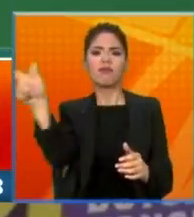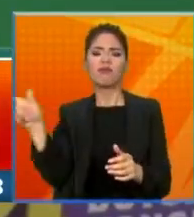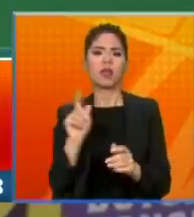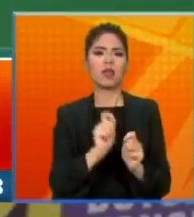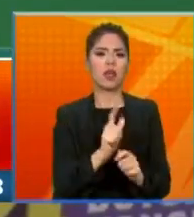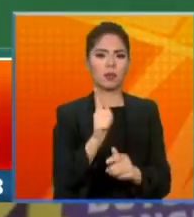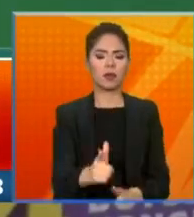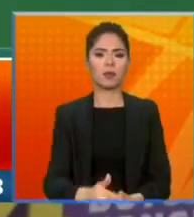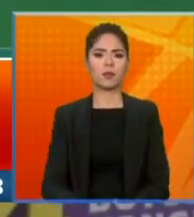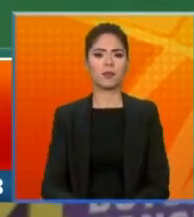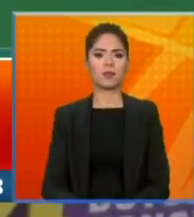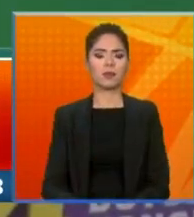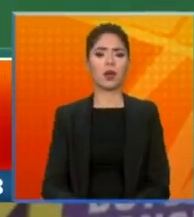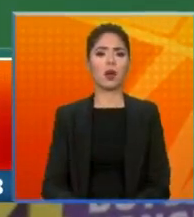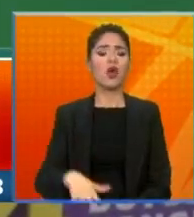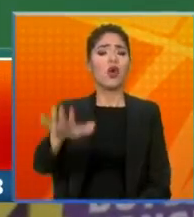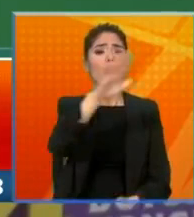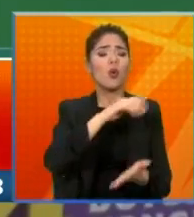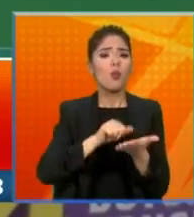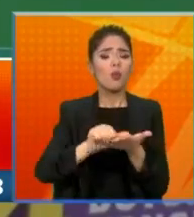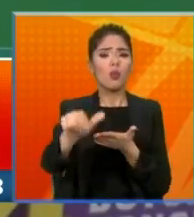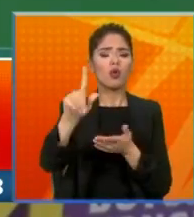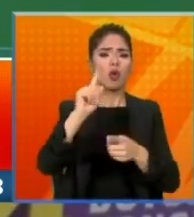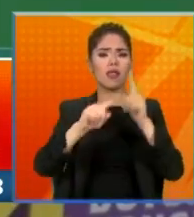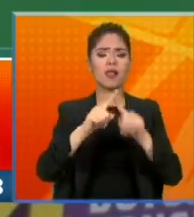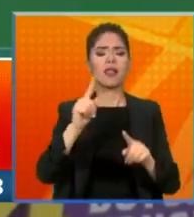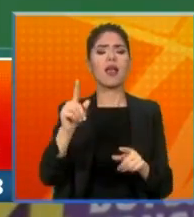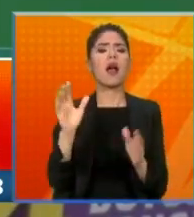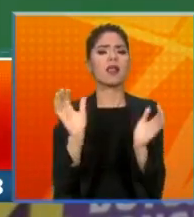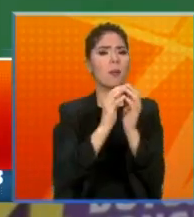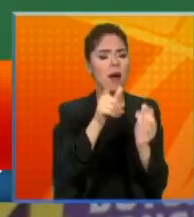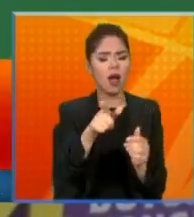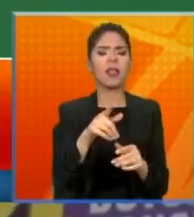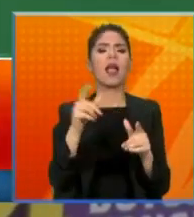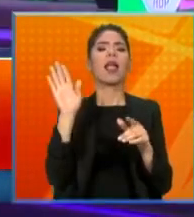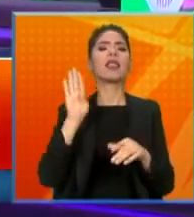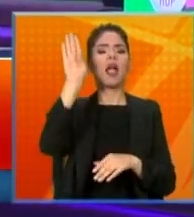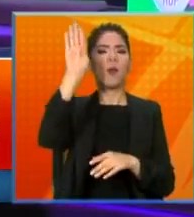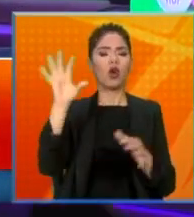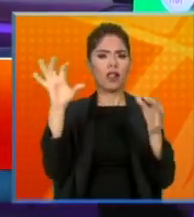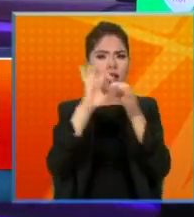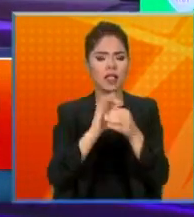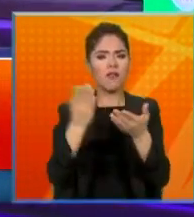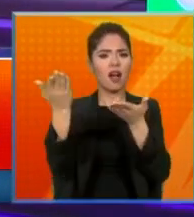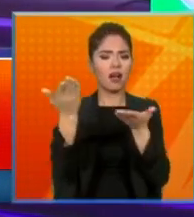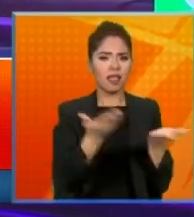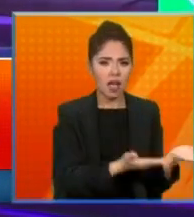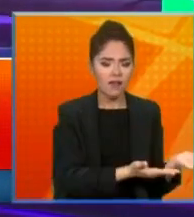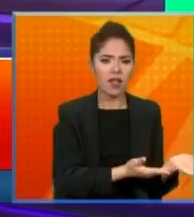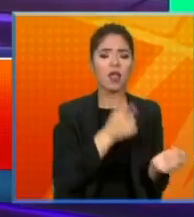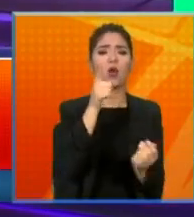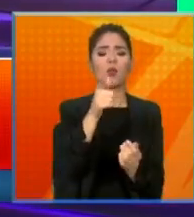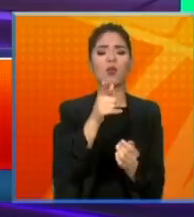dışındaki tüm siyasi partileri Demokrasi İttifakı'na davet ediyoruz. HDP 4.